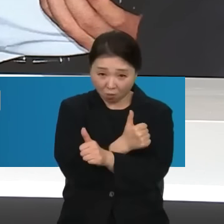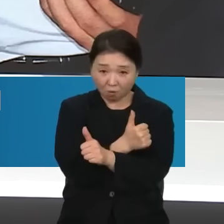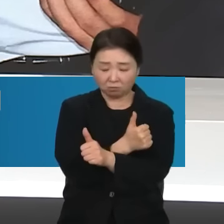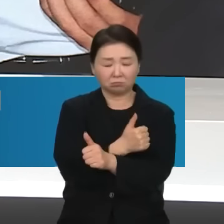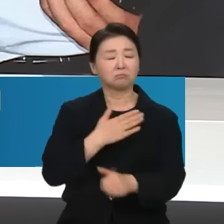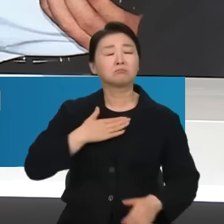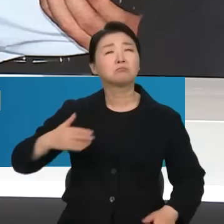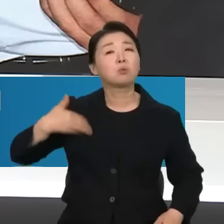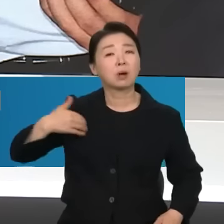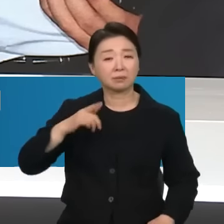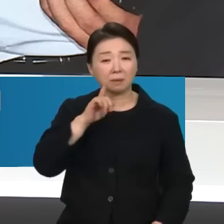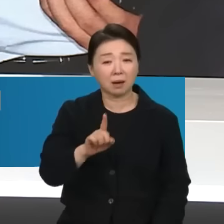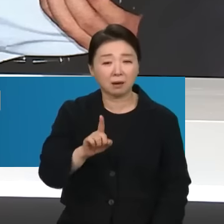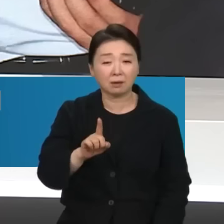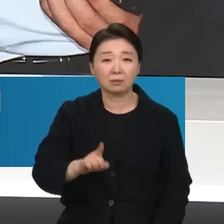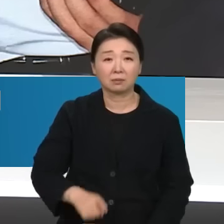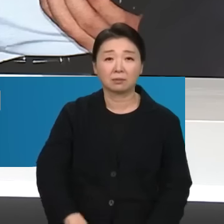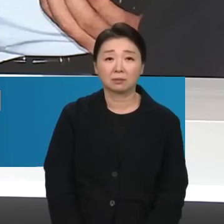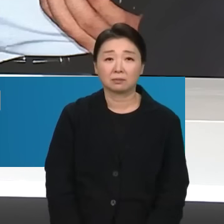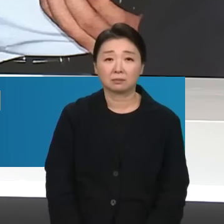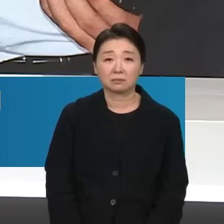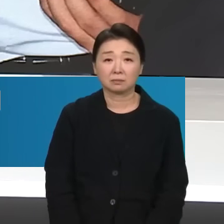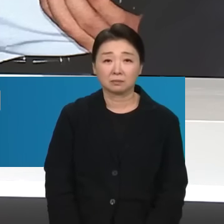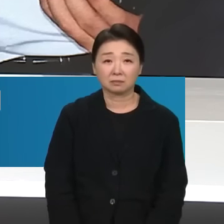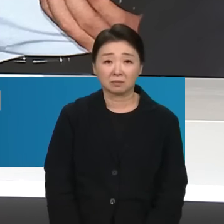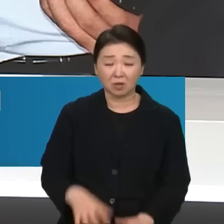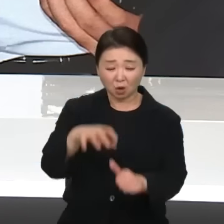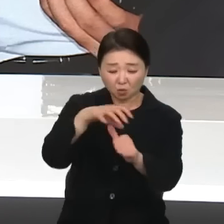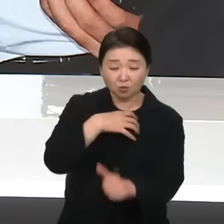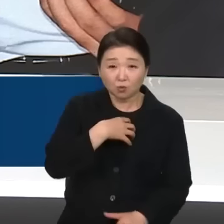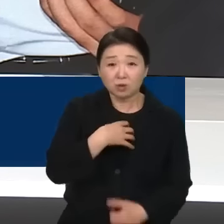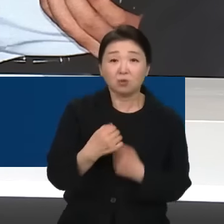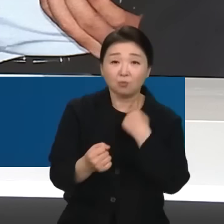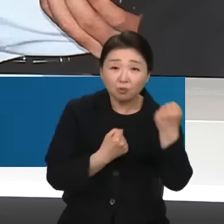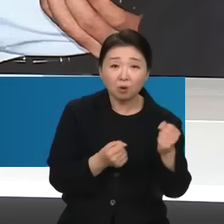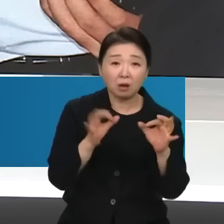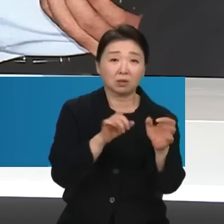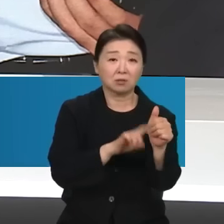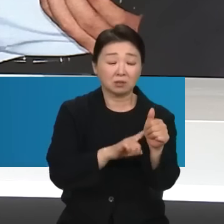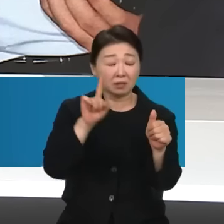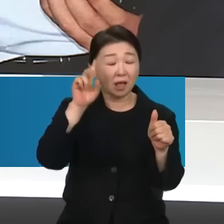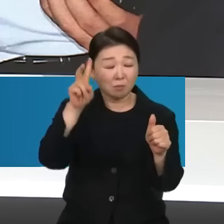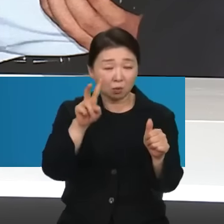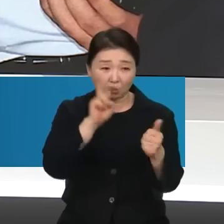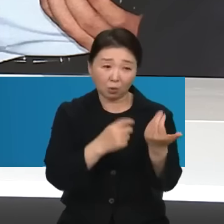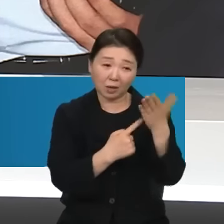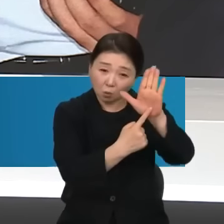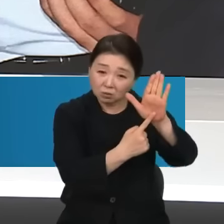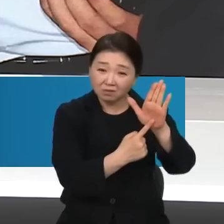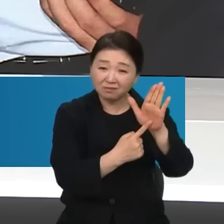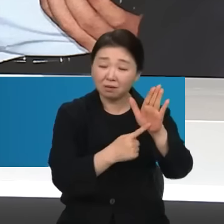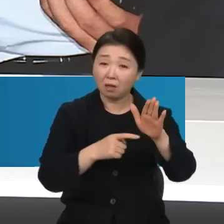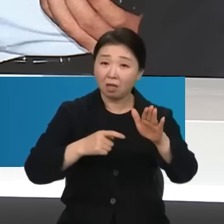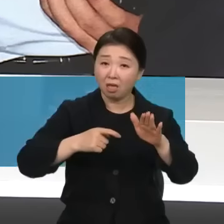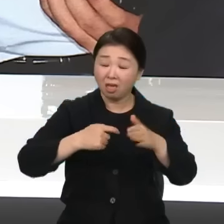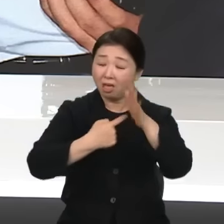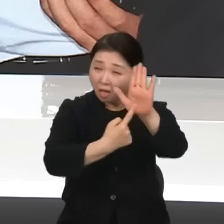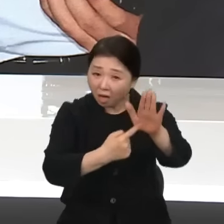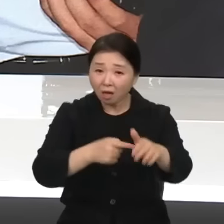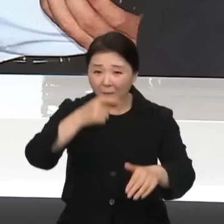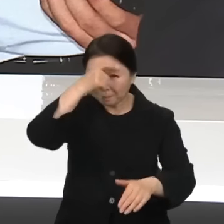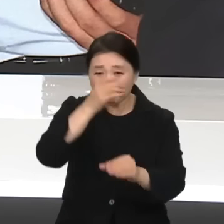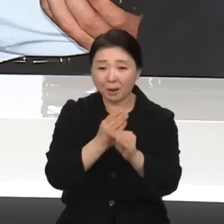전혀 몰랐다. 주장한 걸로 확인됐습니다. 이런 구속 위기에도 김 씨는 내일 모레 콘서트는 강행하겠다고 밝혔는데 먼저